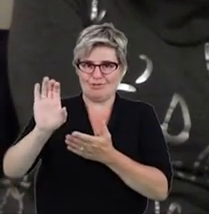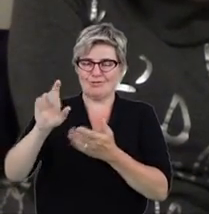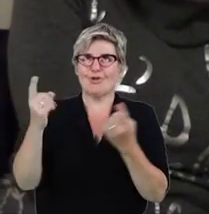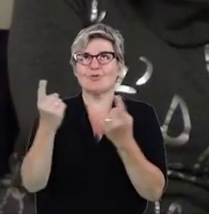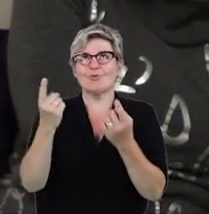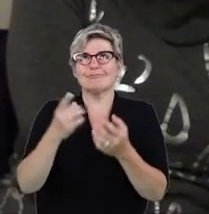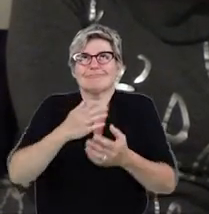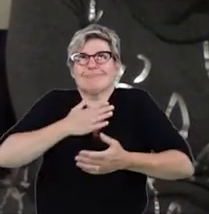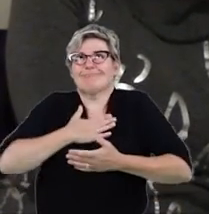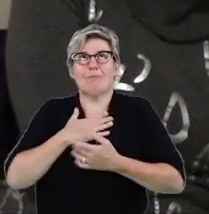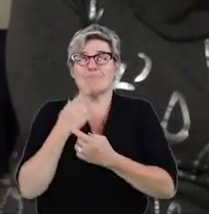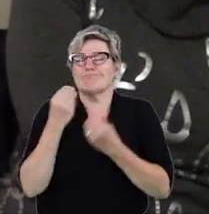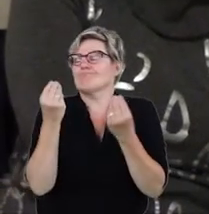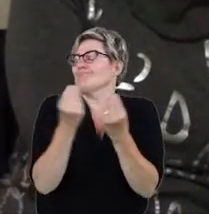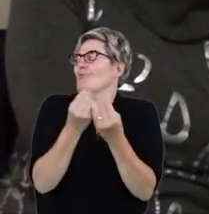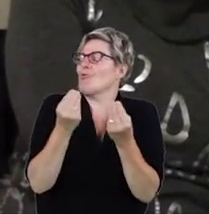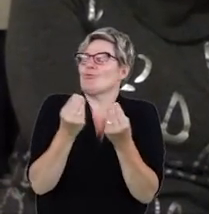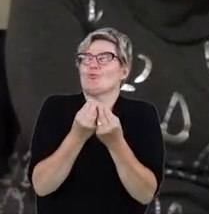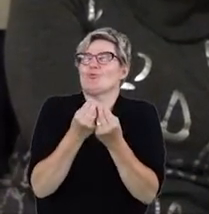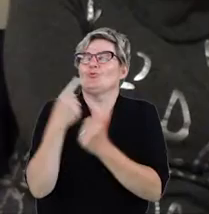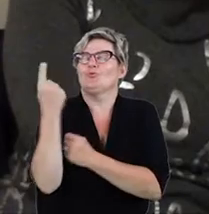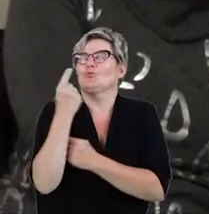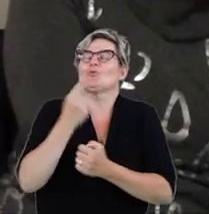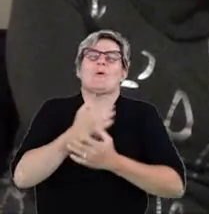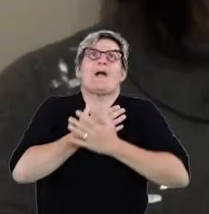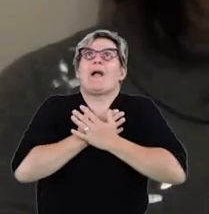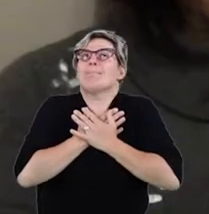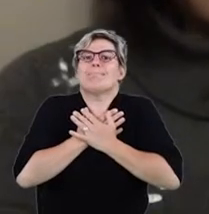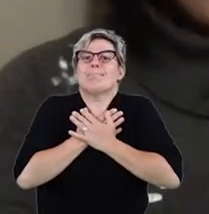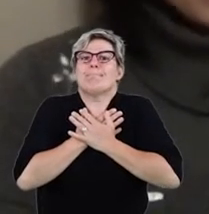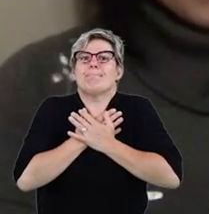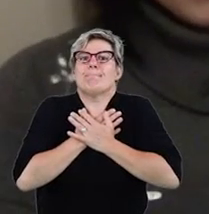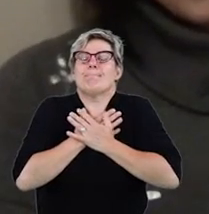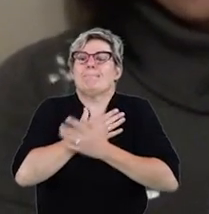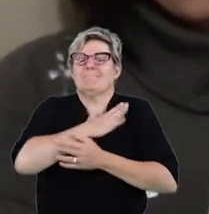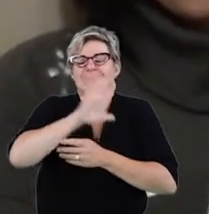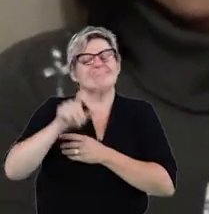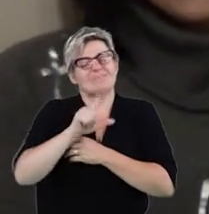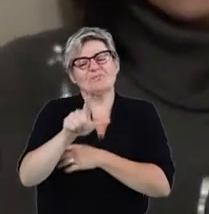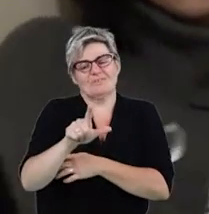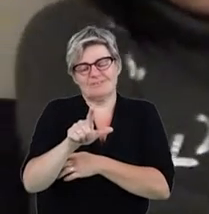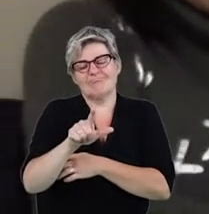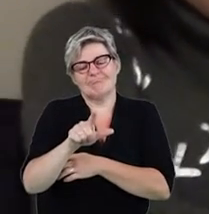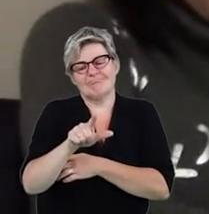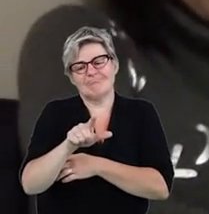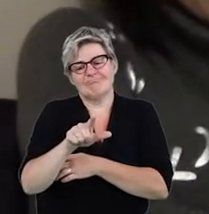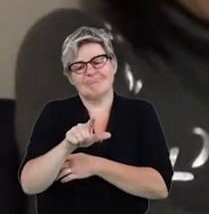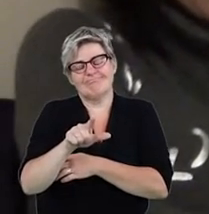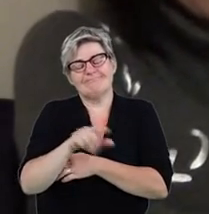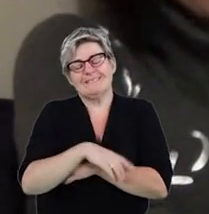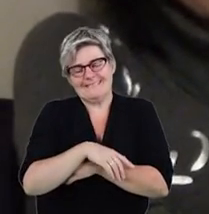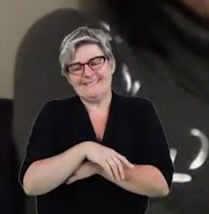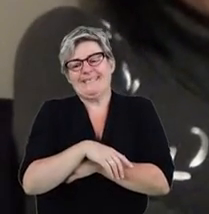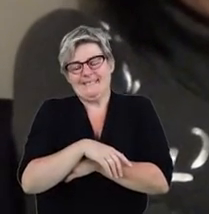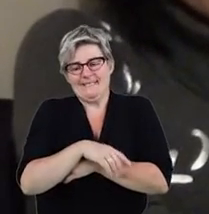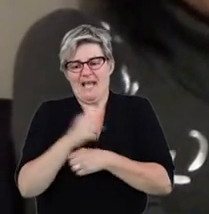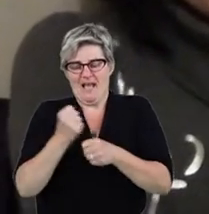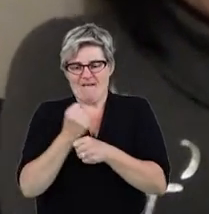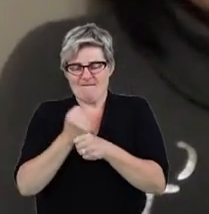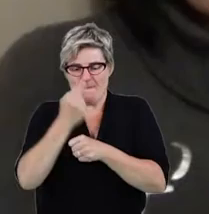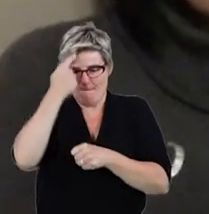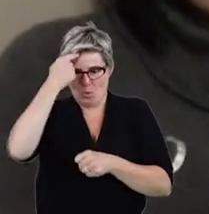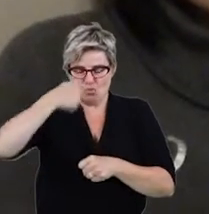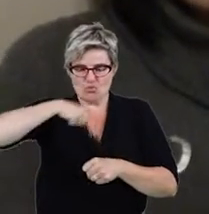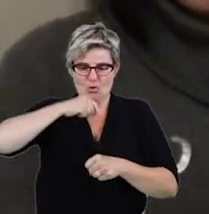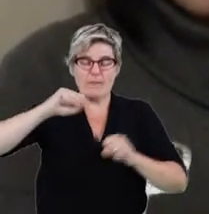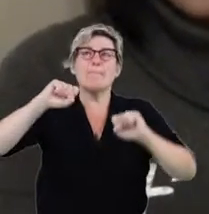quelque chose qu'elle aime beaucoup, qu'elle a toujours aimé. Oui, le Centre Jules Léger a fait,